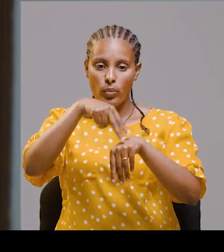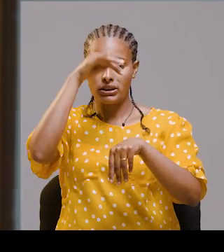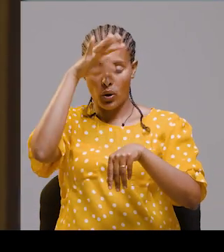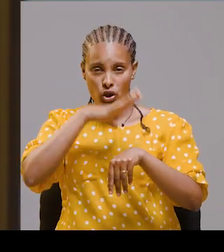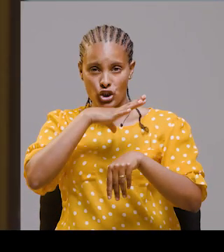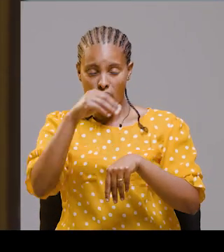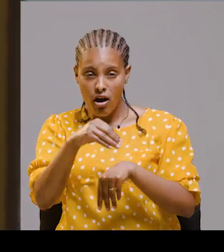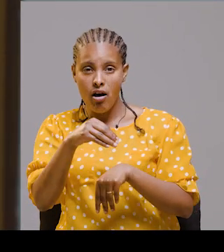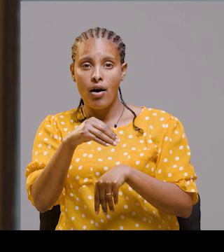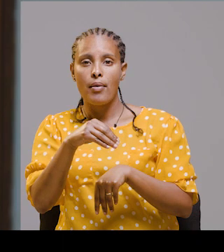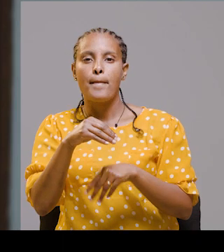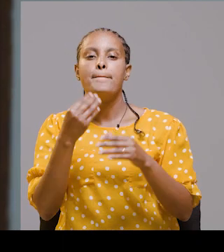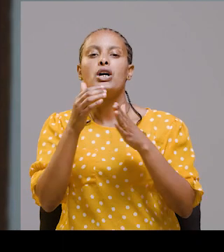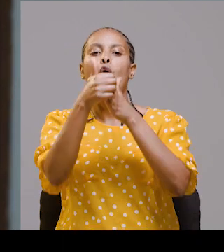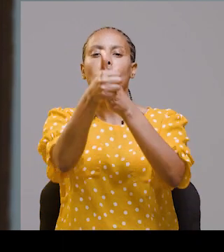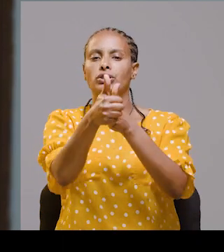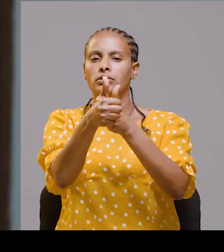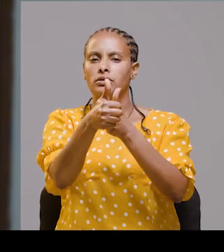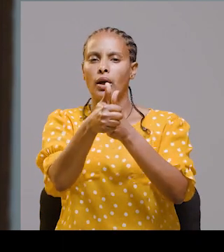ሰዎችና መሪዎች